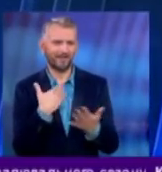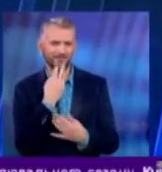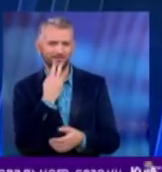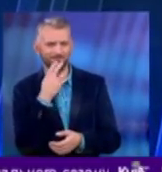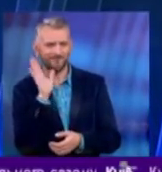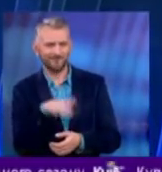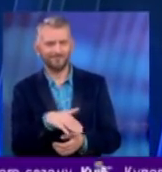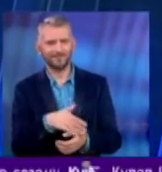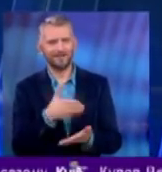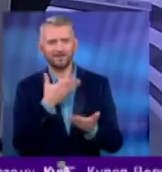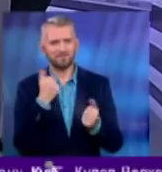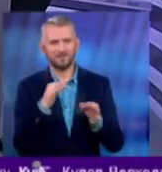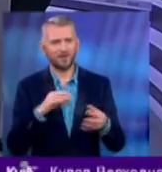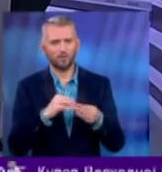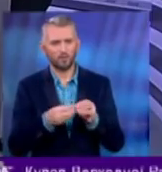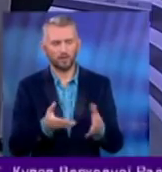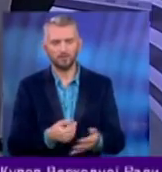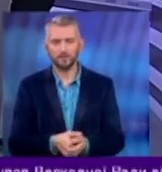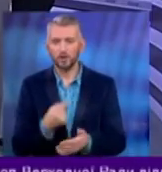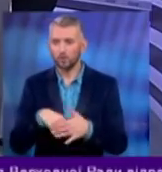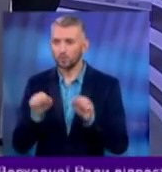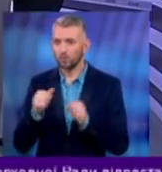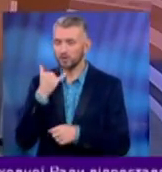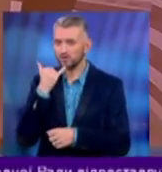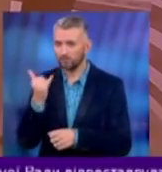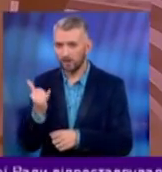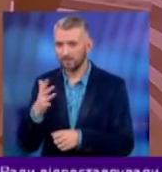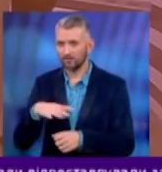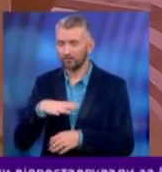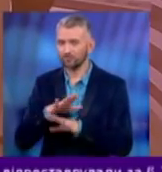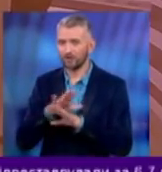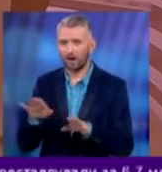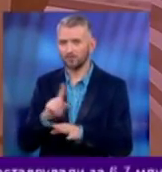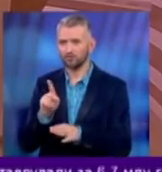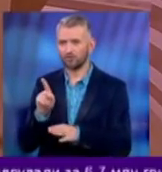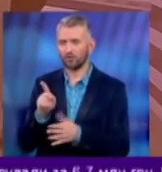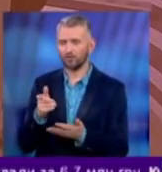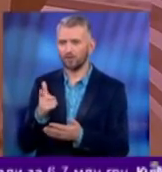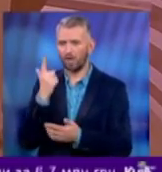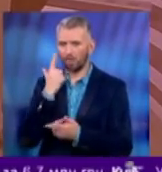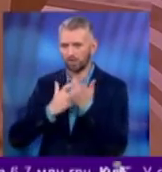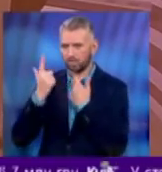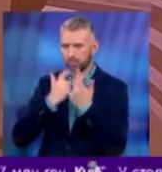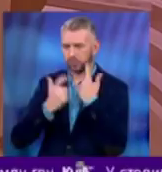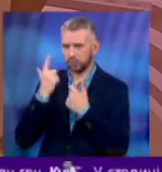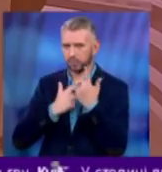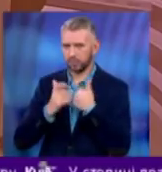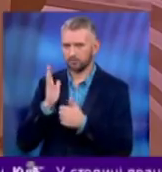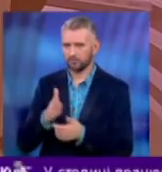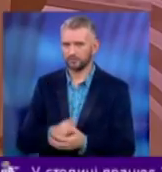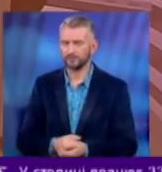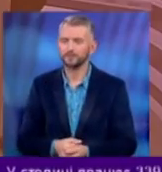немає ніякої проблеми. Тобто можна зателефонувати і не чекати, що там будуть грубо в твою